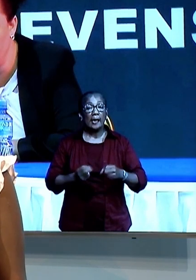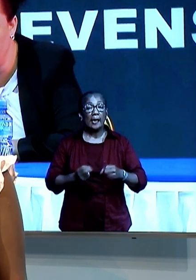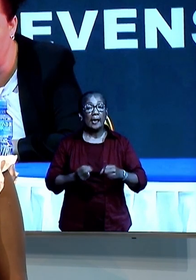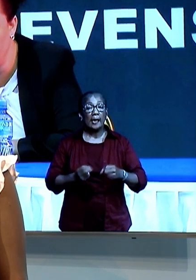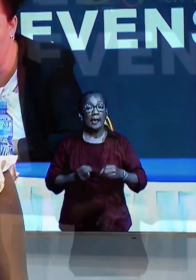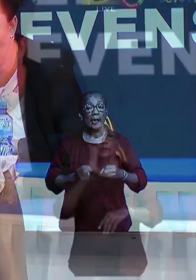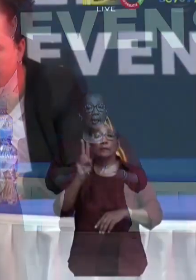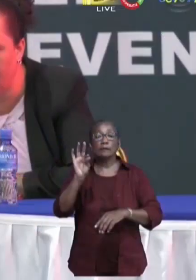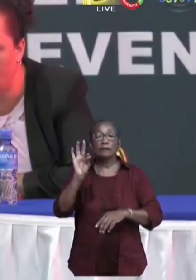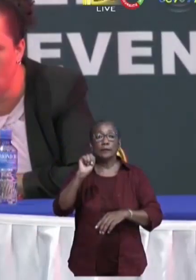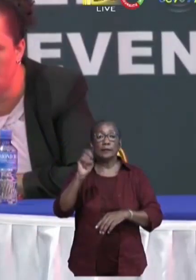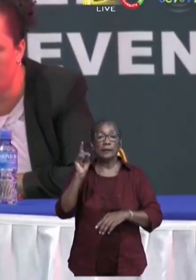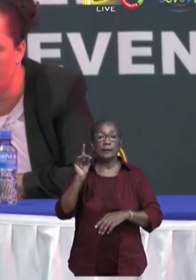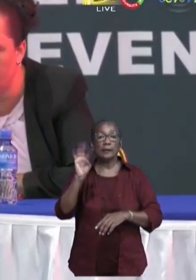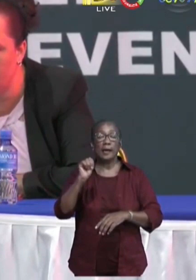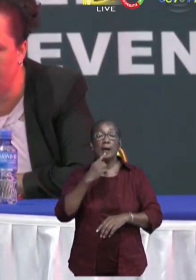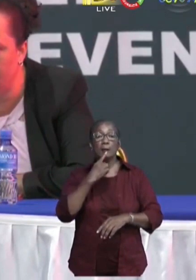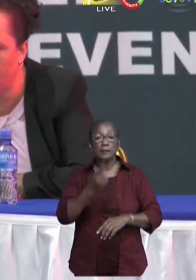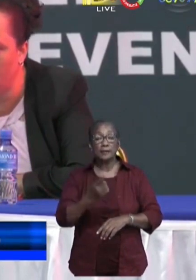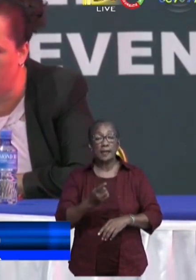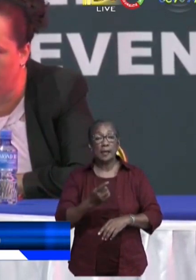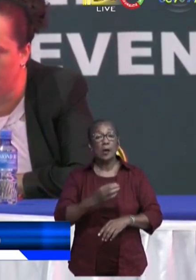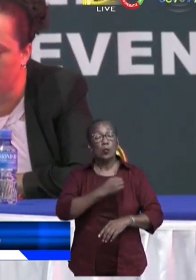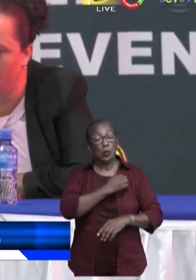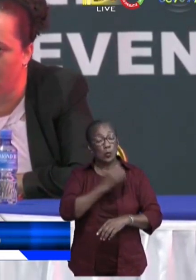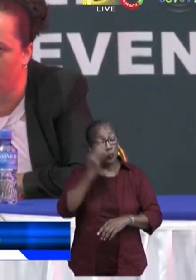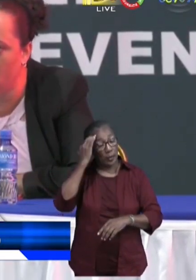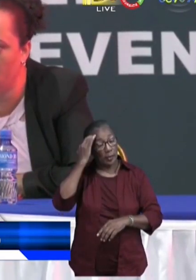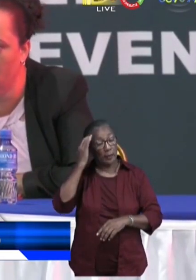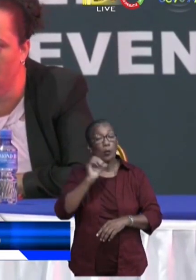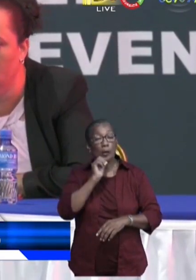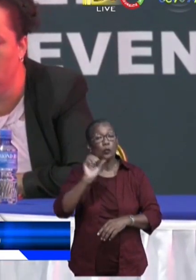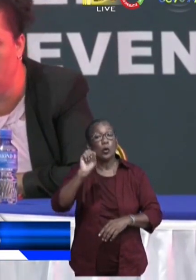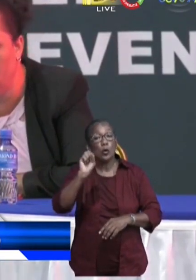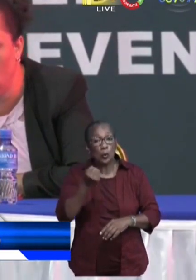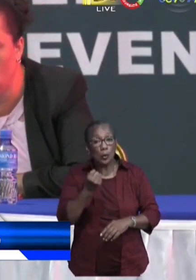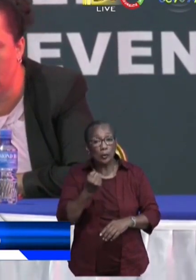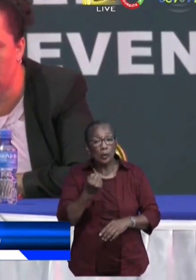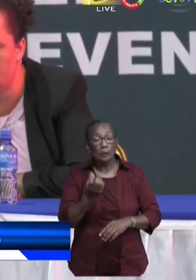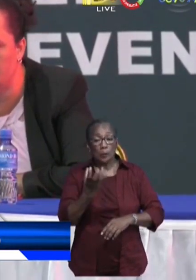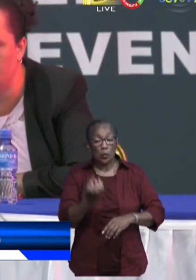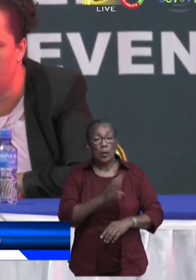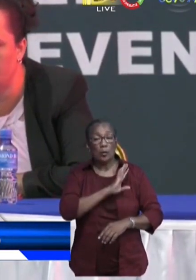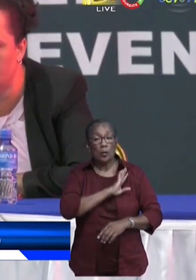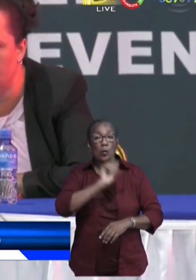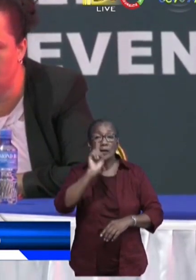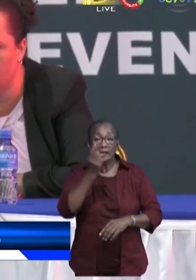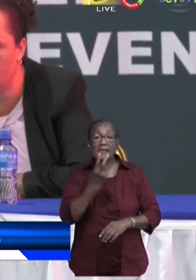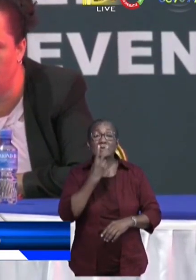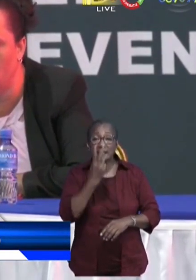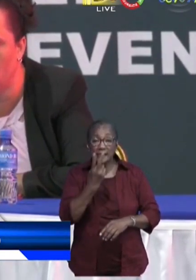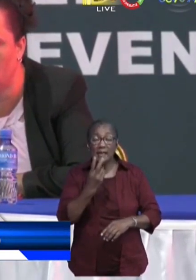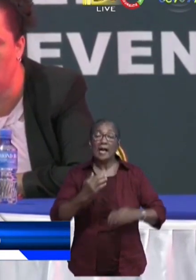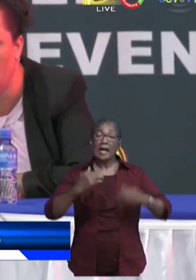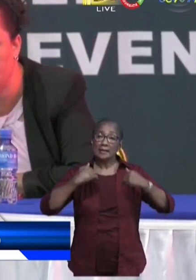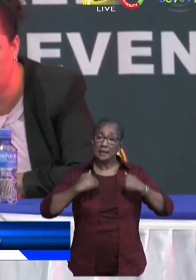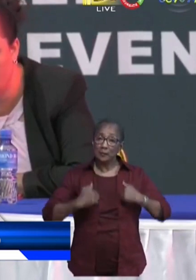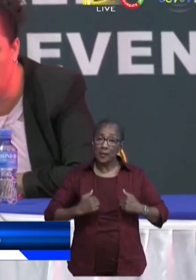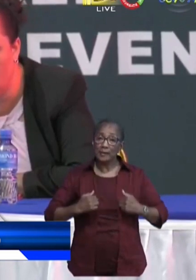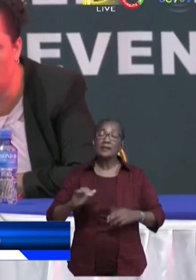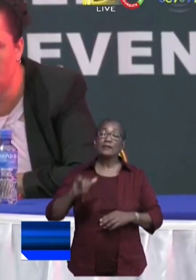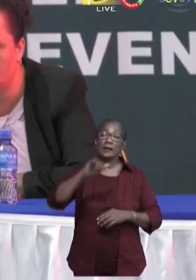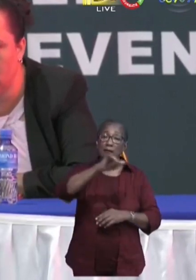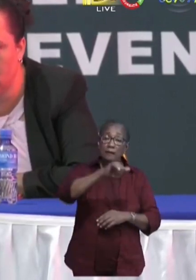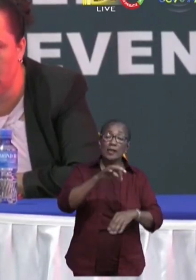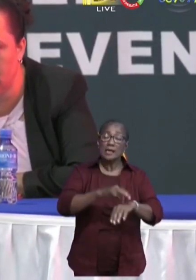komt. We kennen onze capaciteiten, we weten wat we aankunnen. We willen ook eerst zien als er mensen van de vlucht